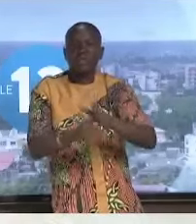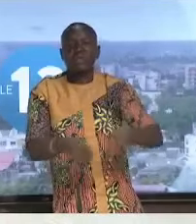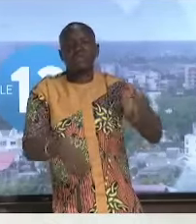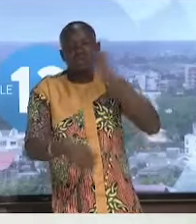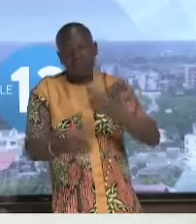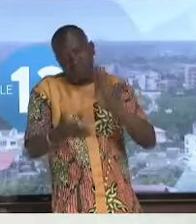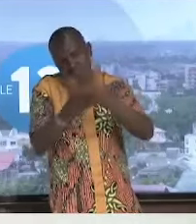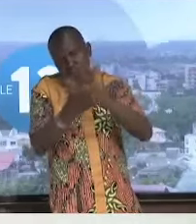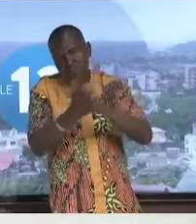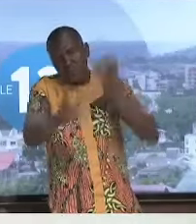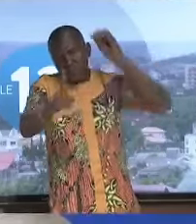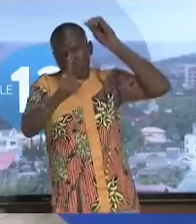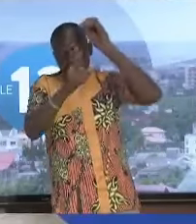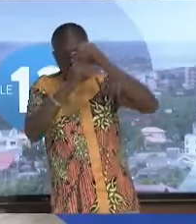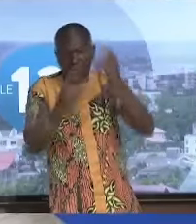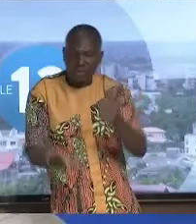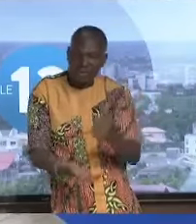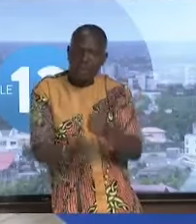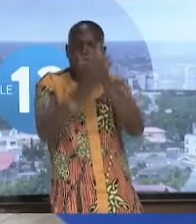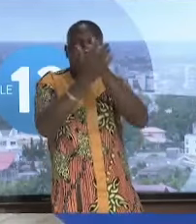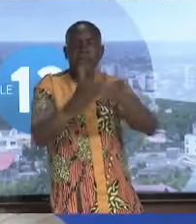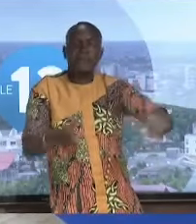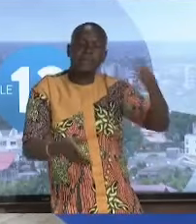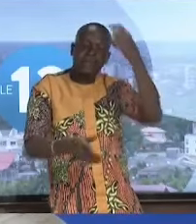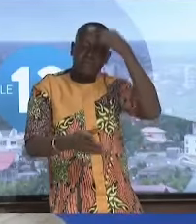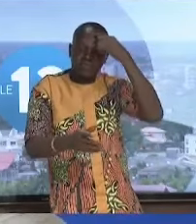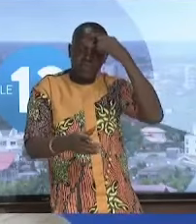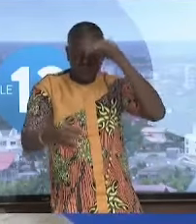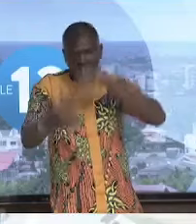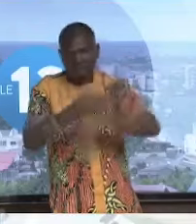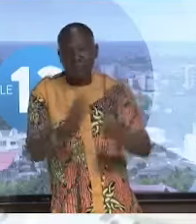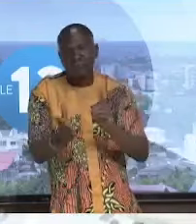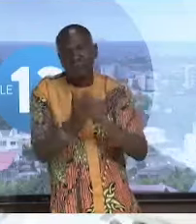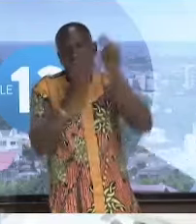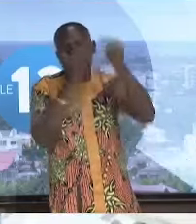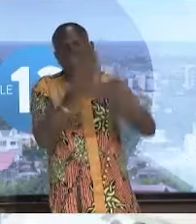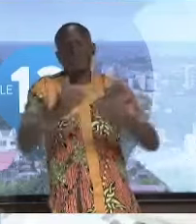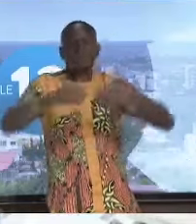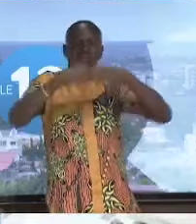feuille de route pour soutenir le gouvernement dans le développement du secteur.